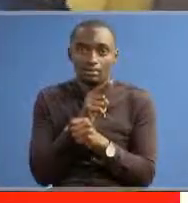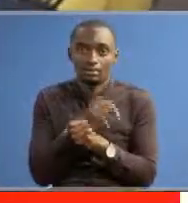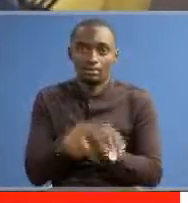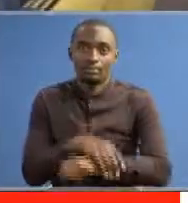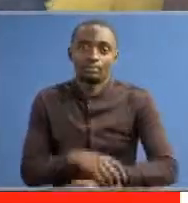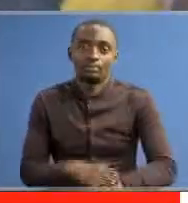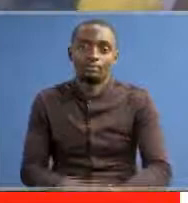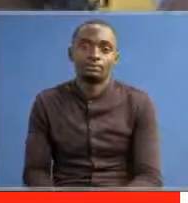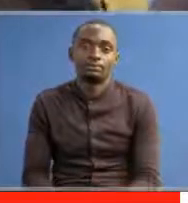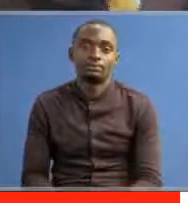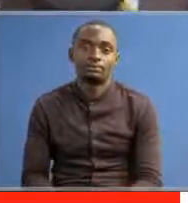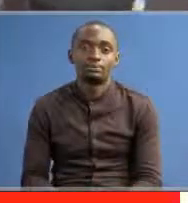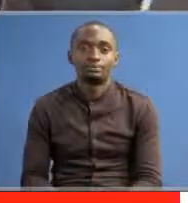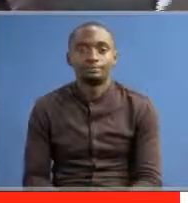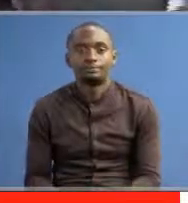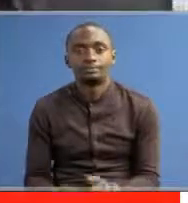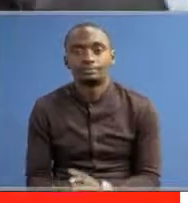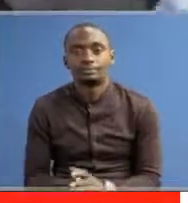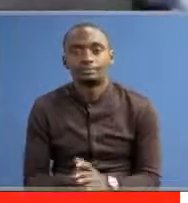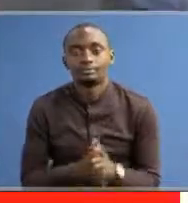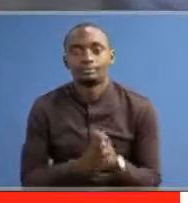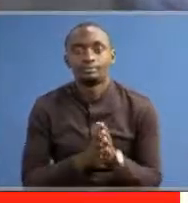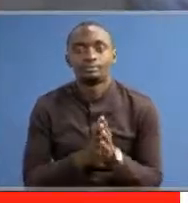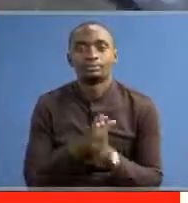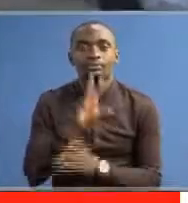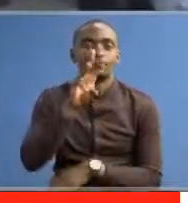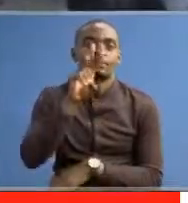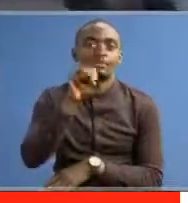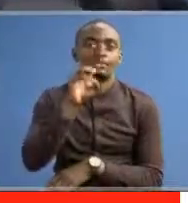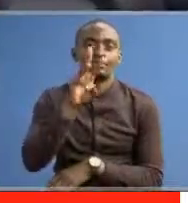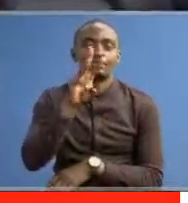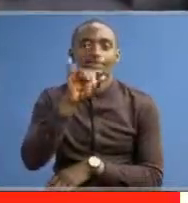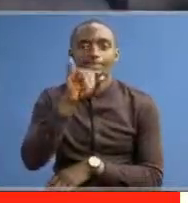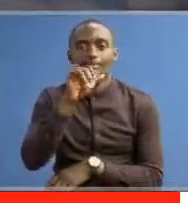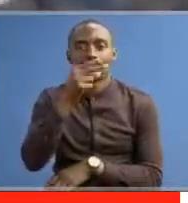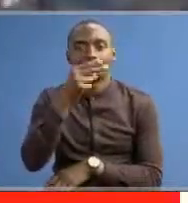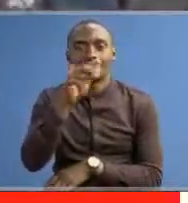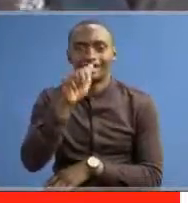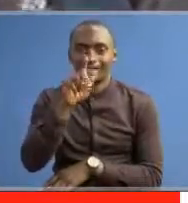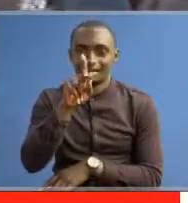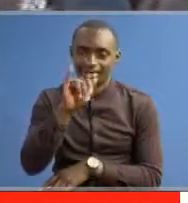Mwihaki Njogu, KUTV.